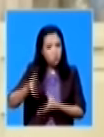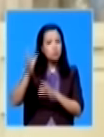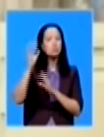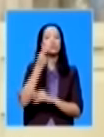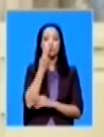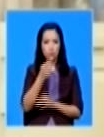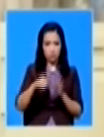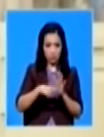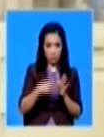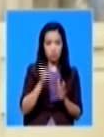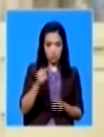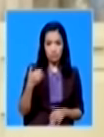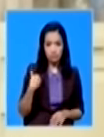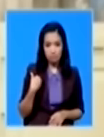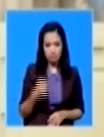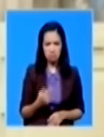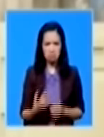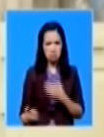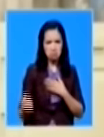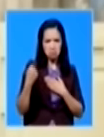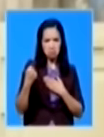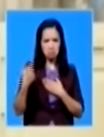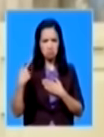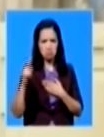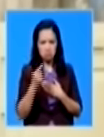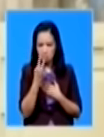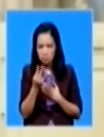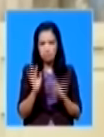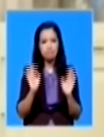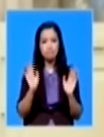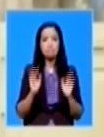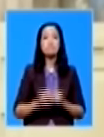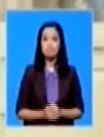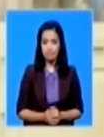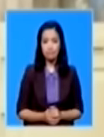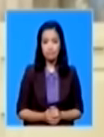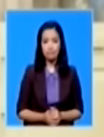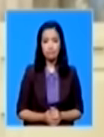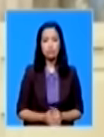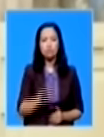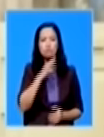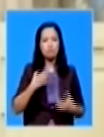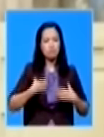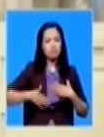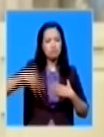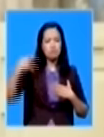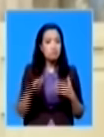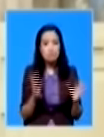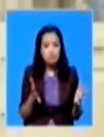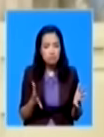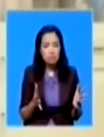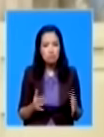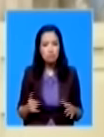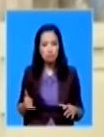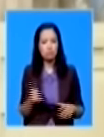ด้วยเหตุด้วยผลนะฮะไม่ใช่มามองกันเรื่องอำนาจเรื่องผลประโยชน์อะไรกับผมอย่างนั้นไม่ได้ถ้ามันไม่เดือดร้อนผมไม่เข้ามาให้มัน